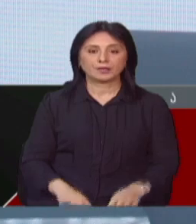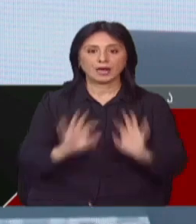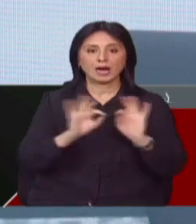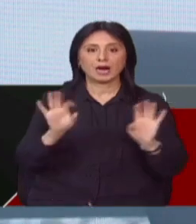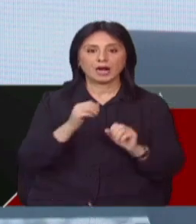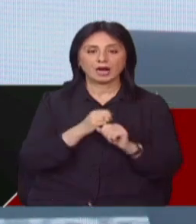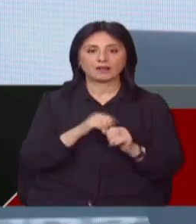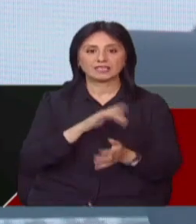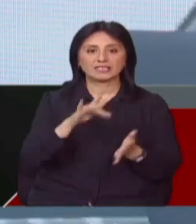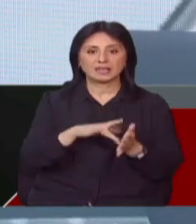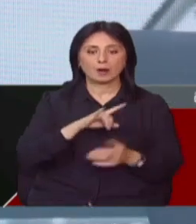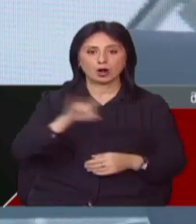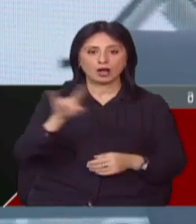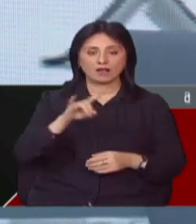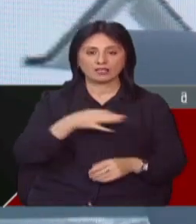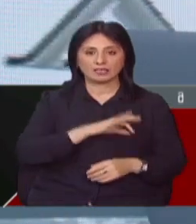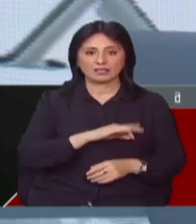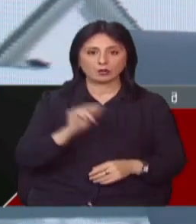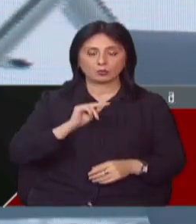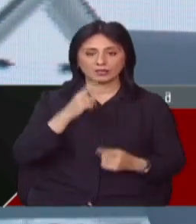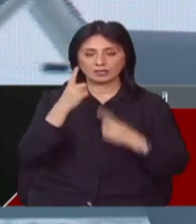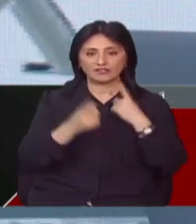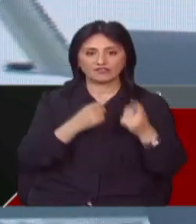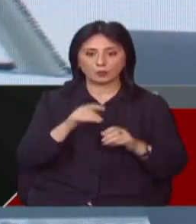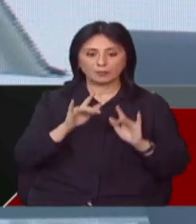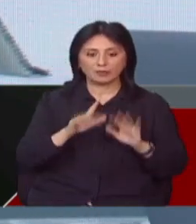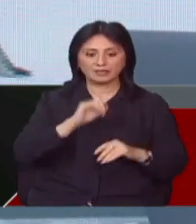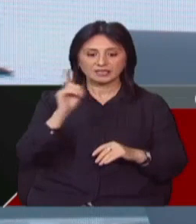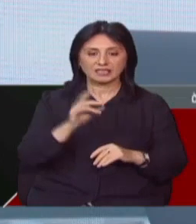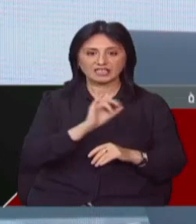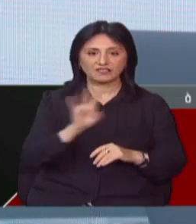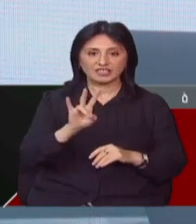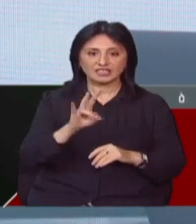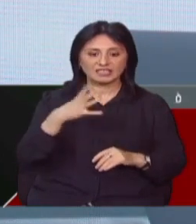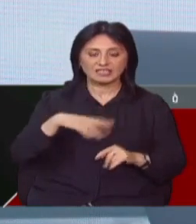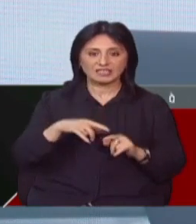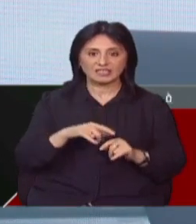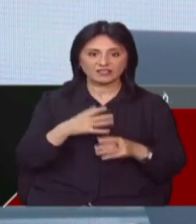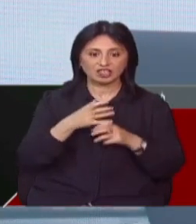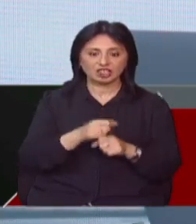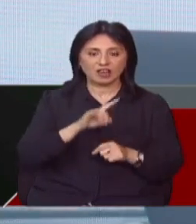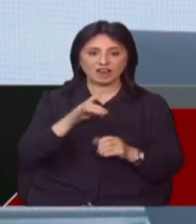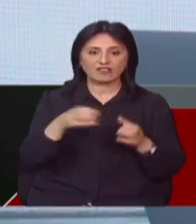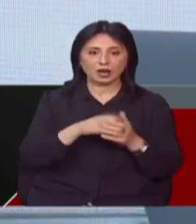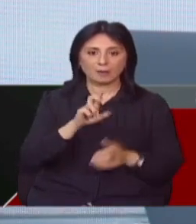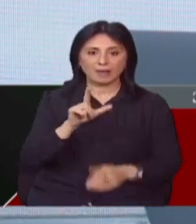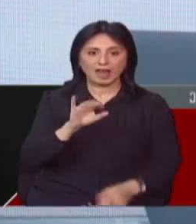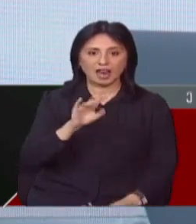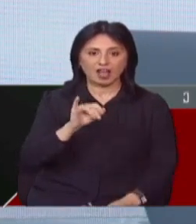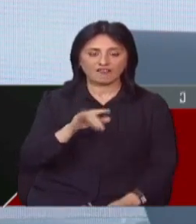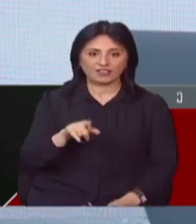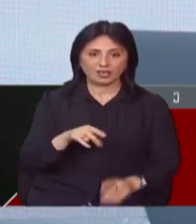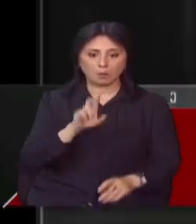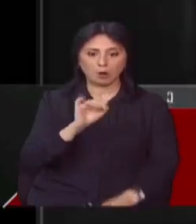განცხადებას არცელებს სამოქალაქო ავიაციის სააგენტო უწყების ინფორმაციით, მიმდინარე წლის ივნისიდან საქართველოში შეიზღუდა ავიაკომპანია ბელავიას